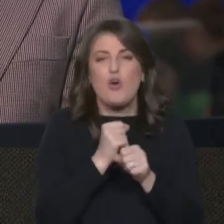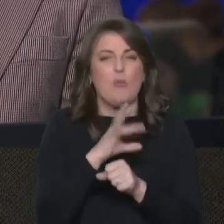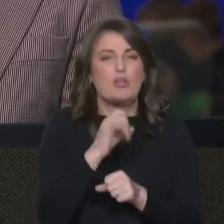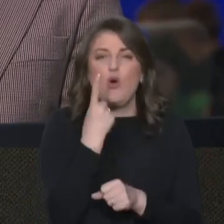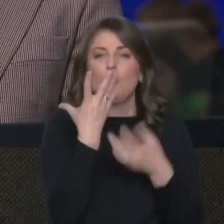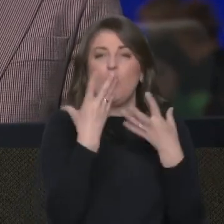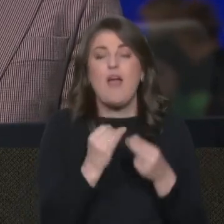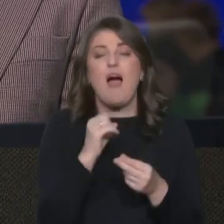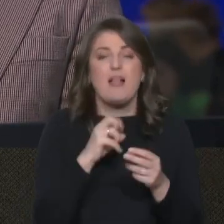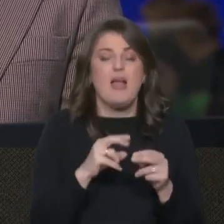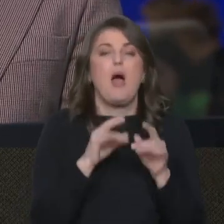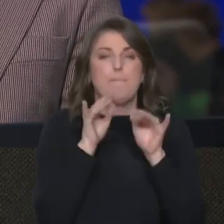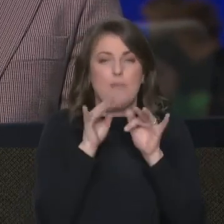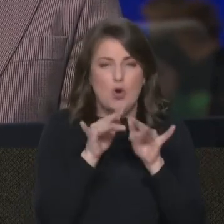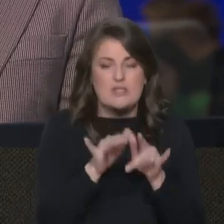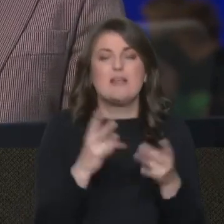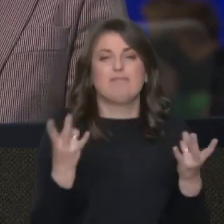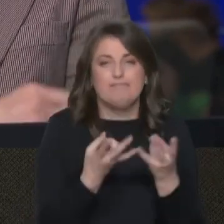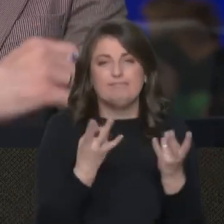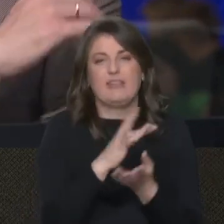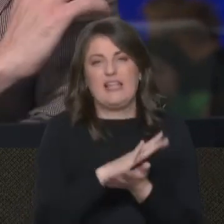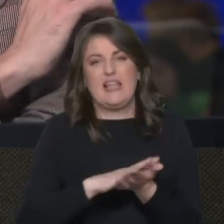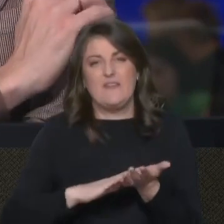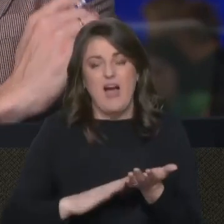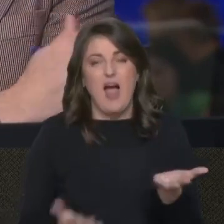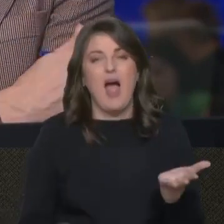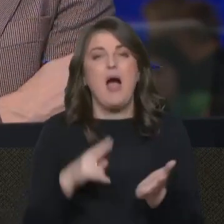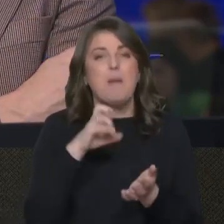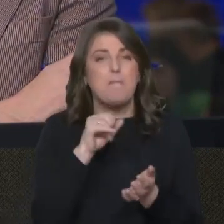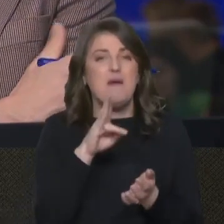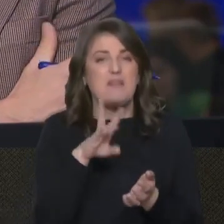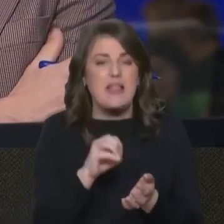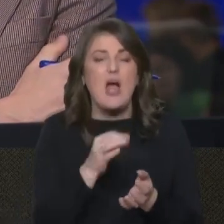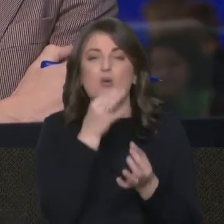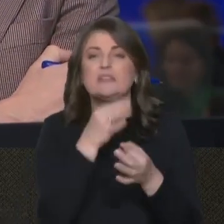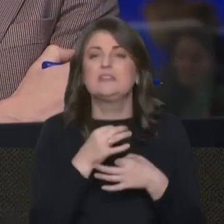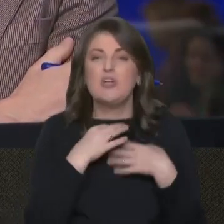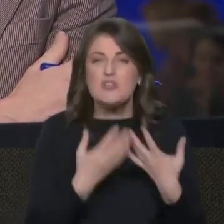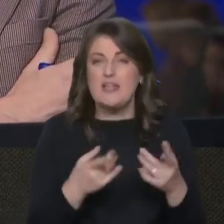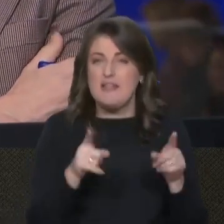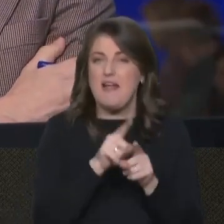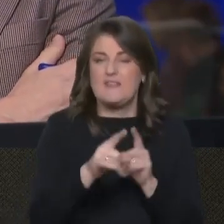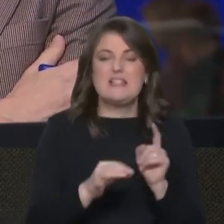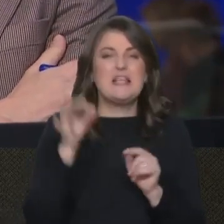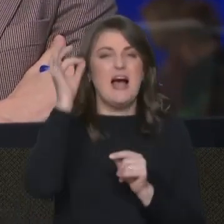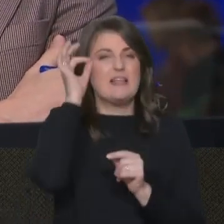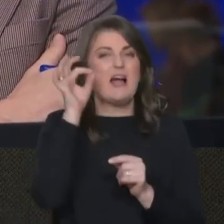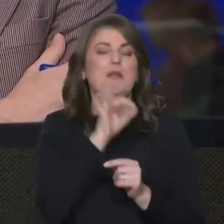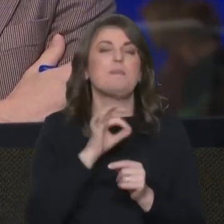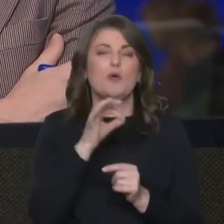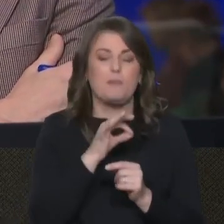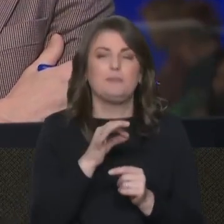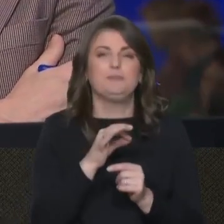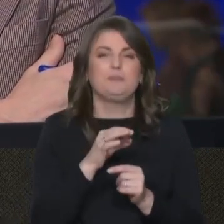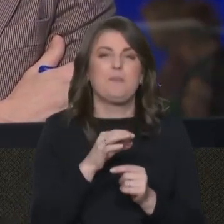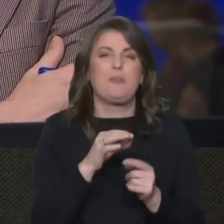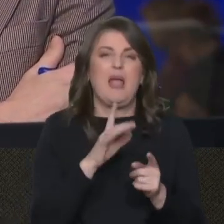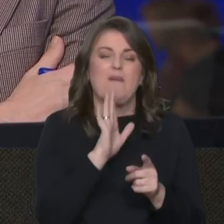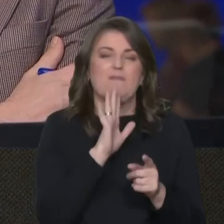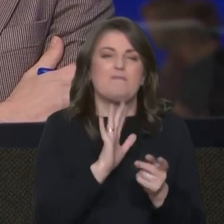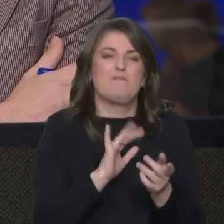дня, але процес триває. А, Павле, а скажіть, от так ви згадали про паритет